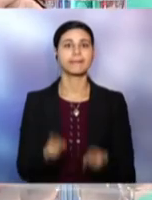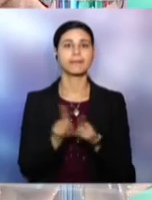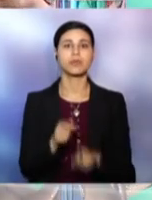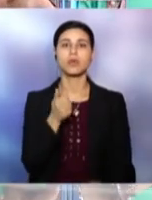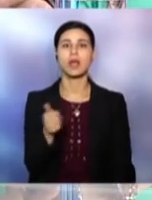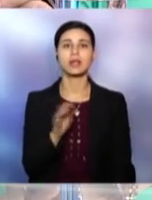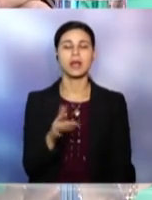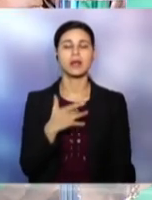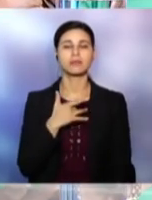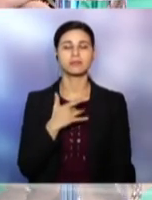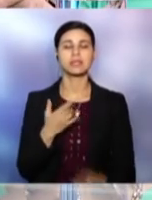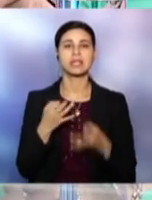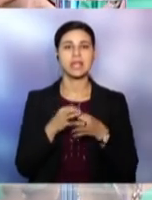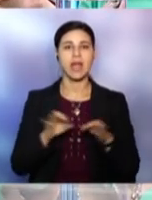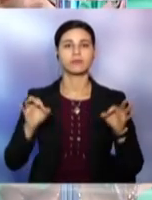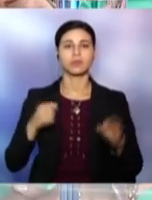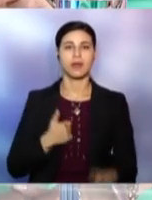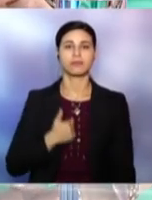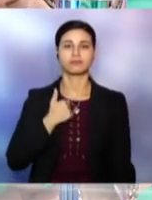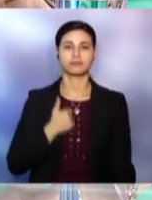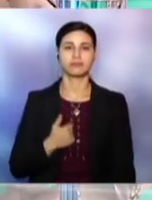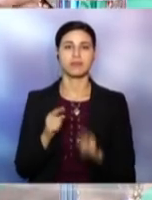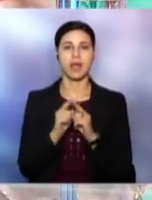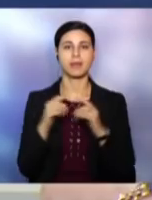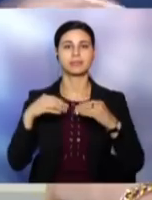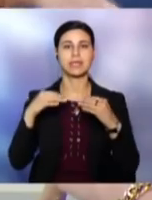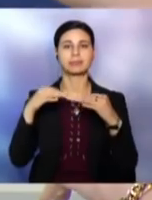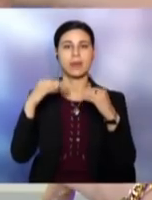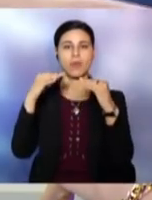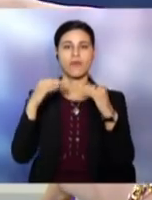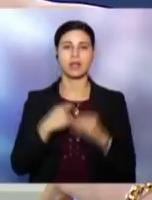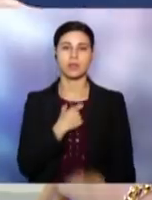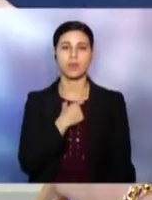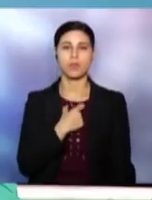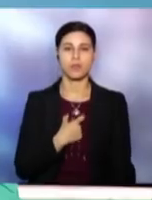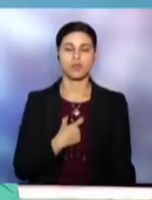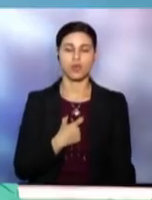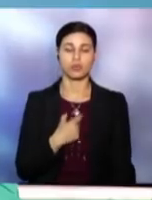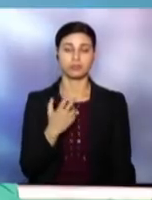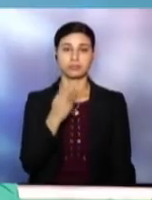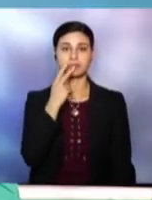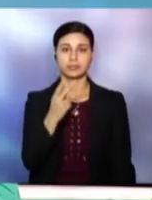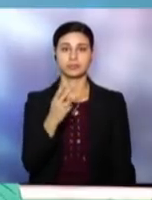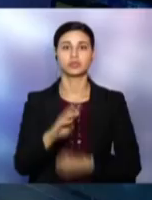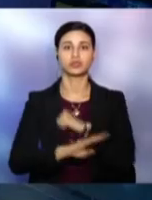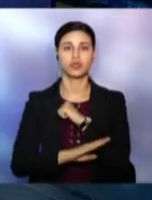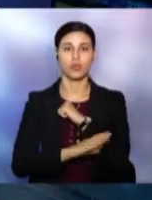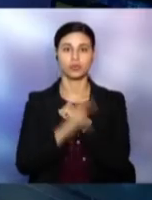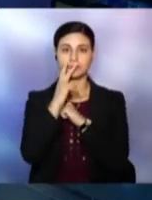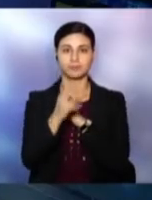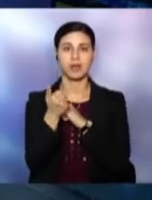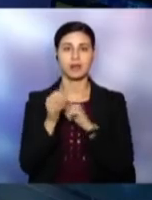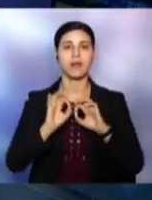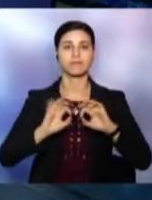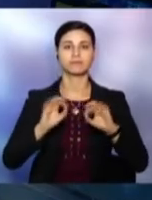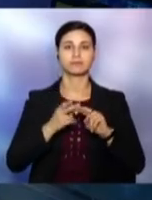განვითარებული დრენაჟული ფუნქცია. დრენაჟულ ფუნქციას, ანუ წამწამოვანი მოგეხსენებათ რომ აი ბრონქს მოგაქნათ ახლა ჯოხს თქვენ და შეგიძლიათ